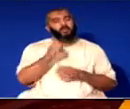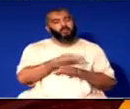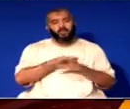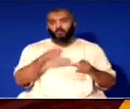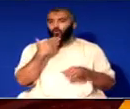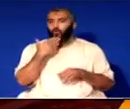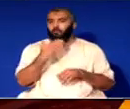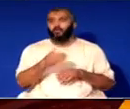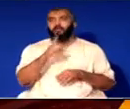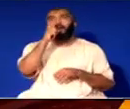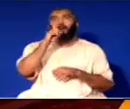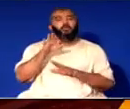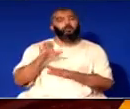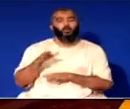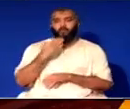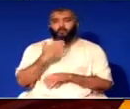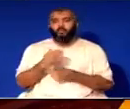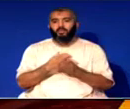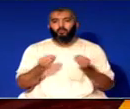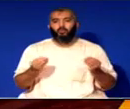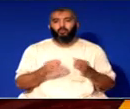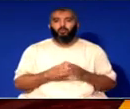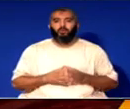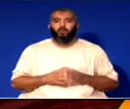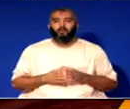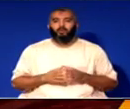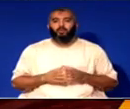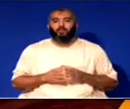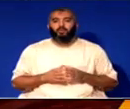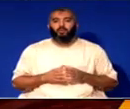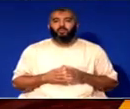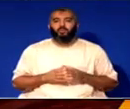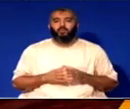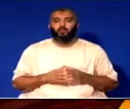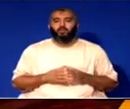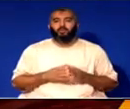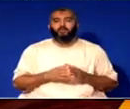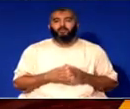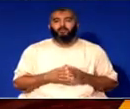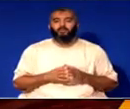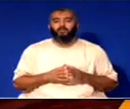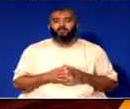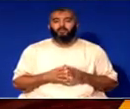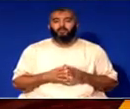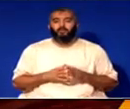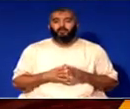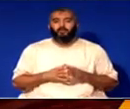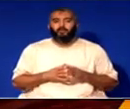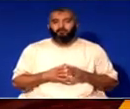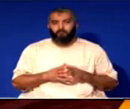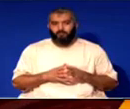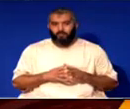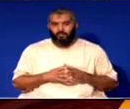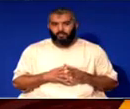الله يحفظكم ويستركم إن شاء الله. إن شاء الله. توفي معكم ويعطيكم حجة إن شاء الله. إن شاء الله. إن شاء الله. نعم. هل